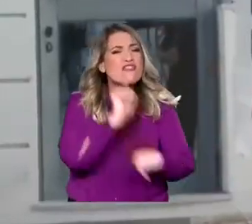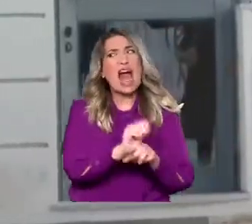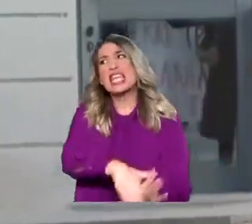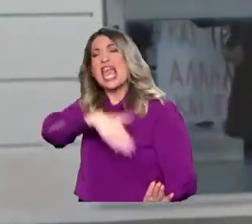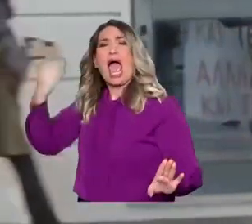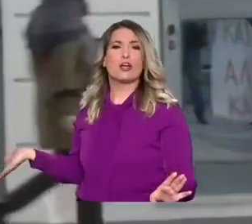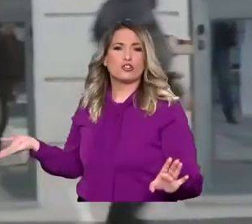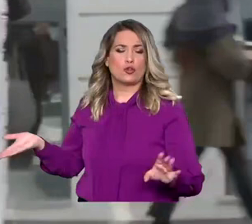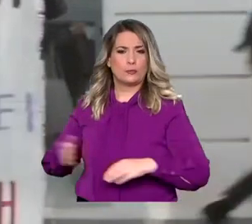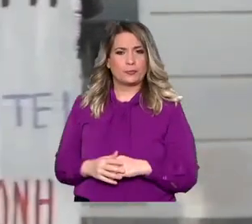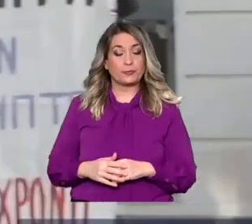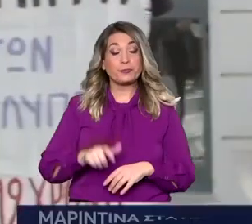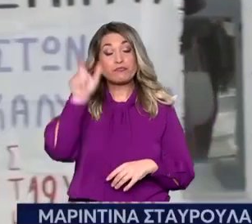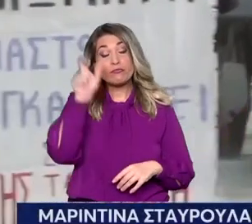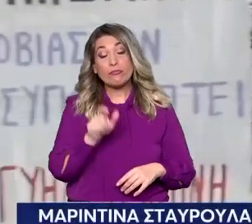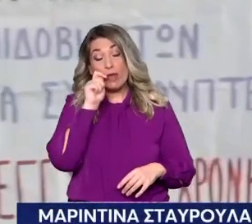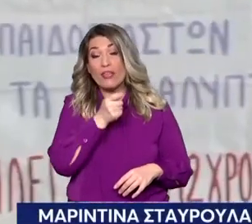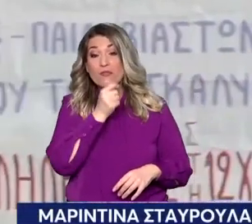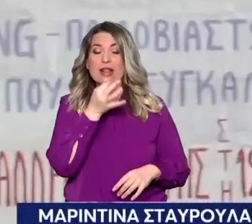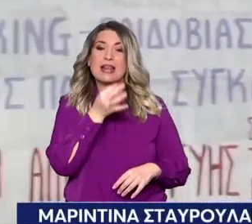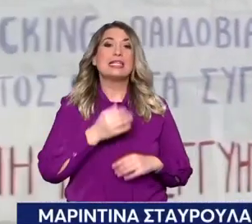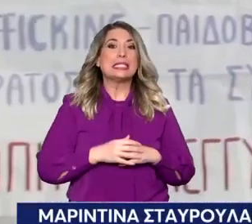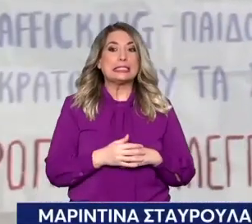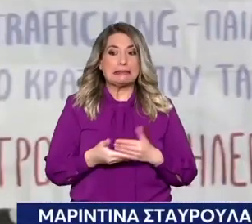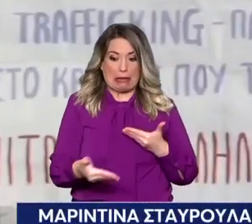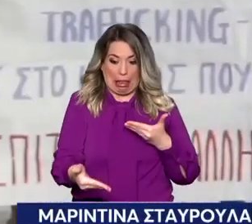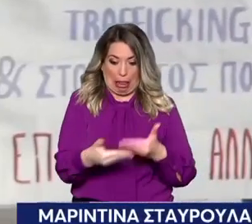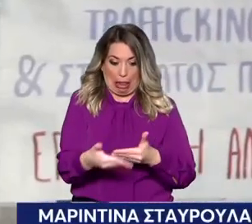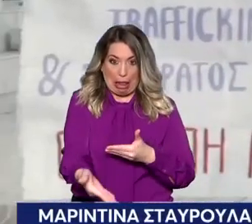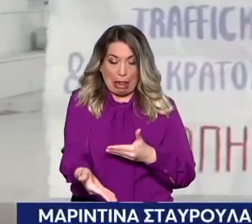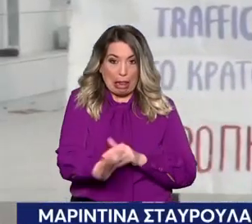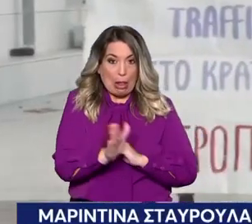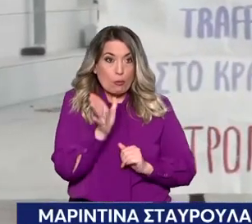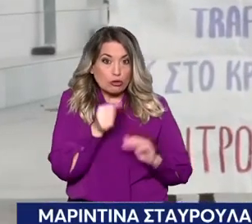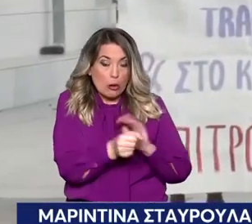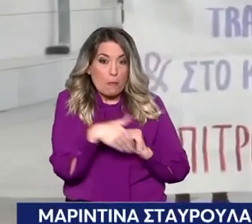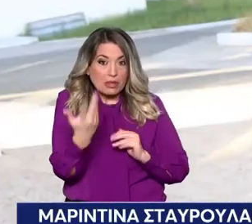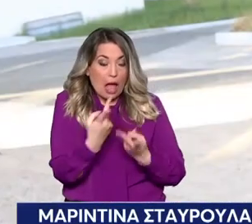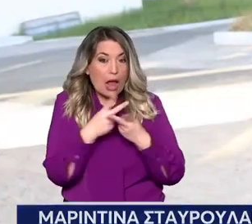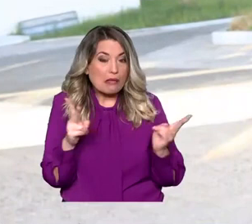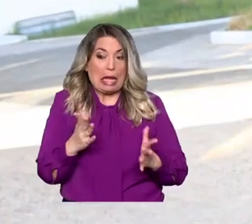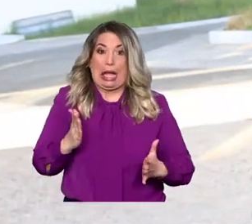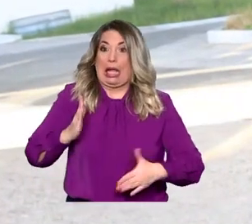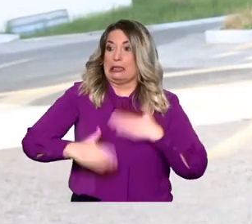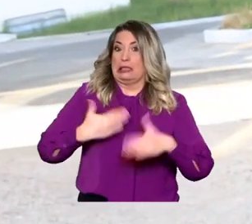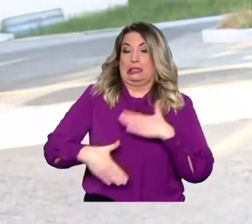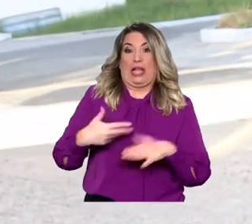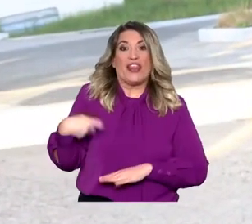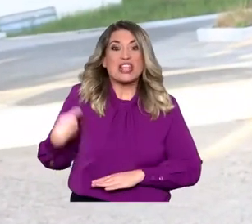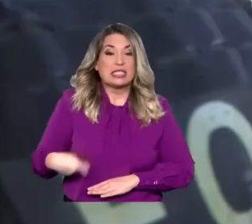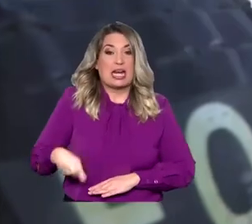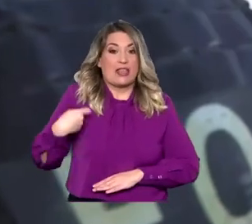το χρόνο να μετράει ανάποδα για την αποφυλάκιση των κατηγορουμένων στην πολύκροτη υπόθεση της μικρής χρονης του κολωνού η ένταση στα δικαστήρια